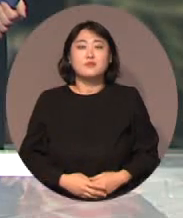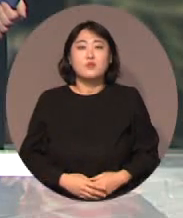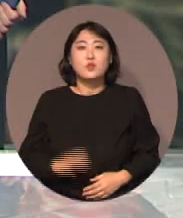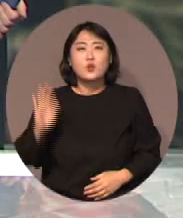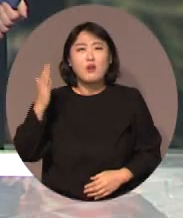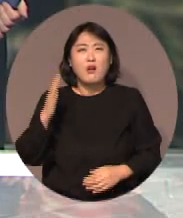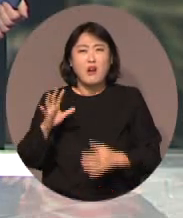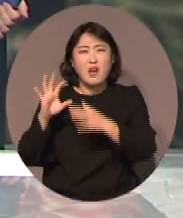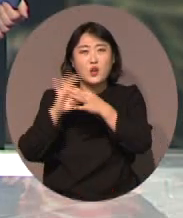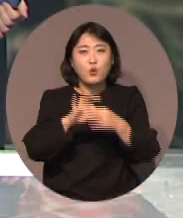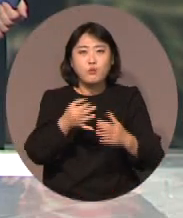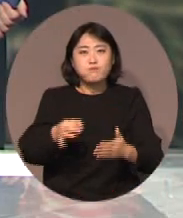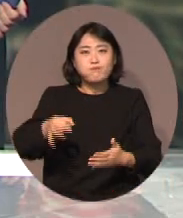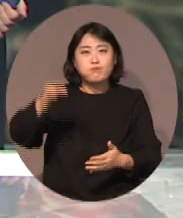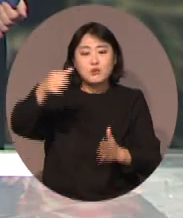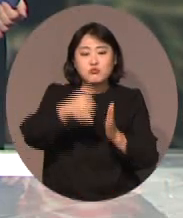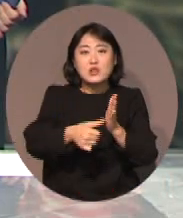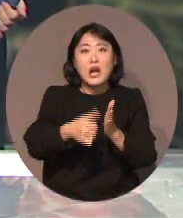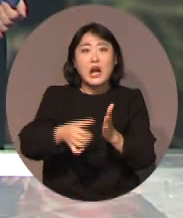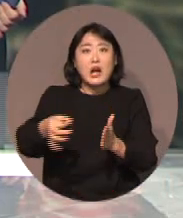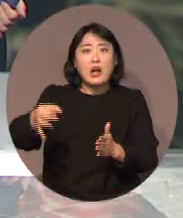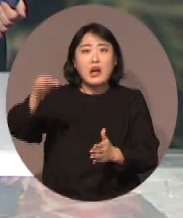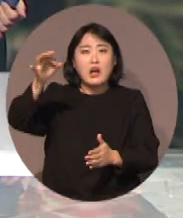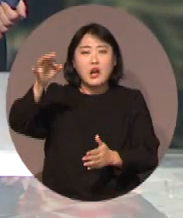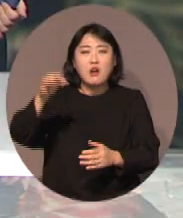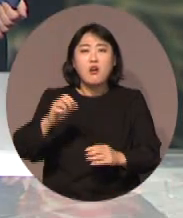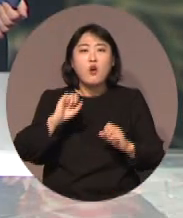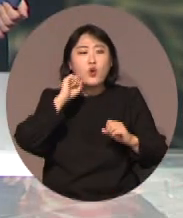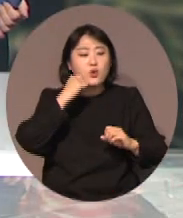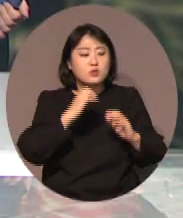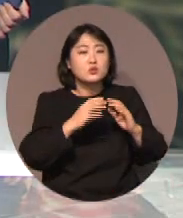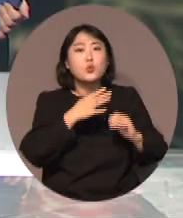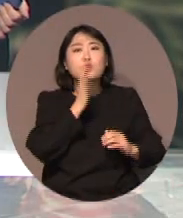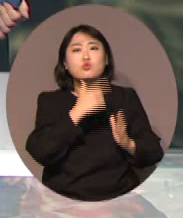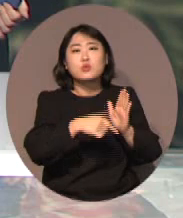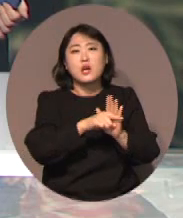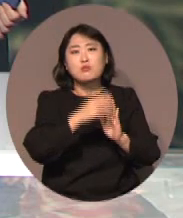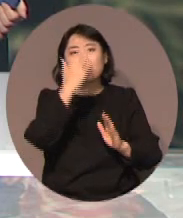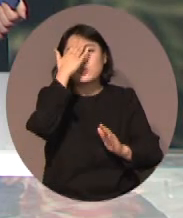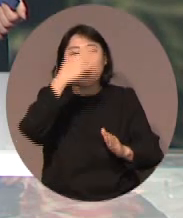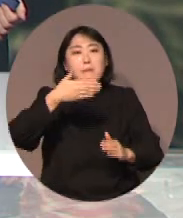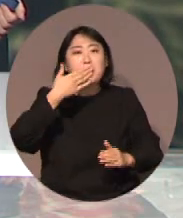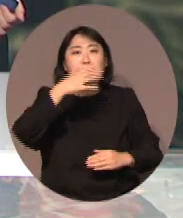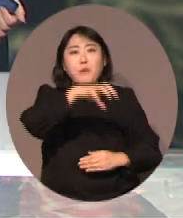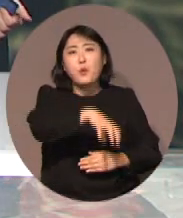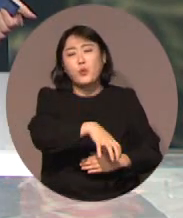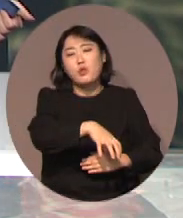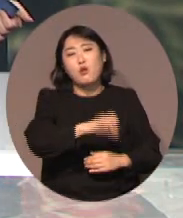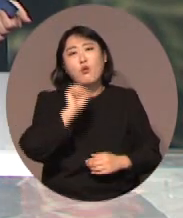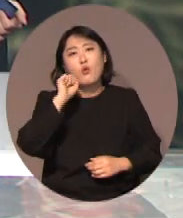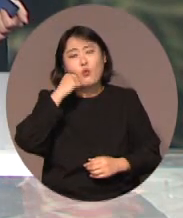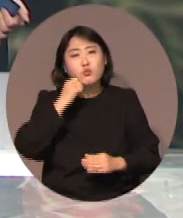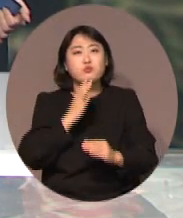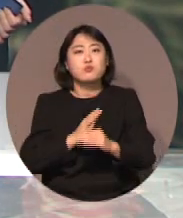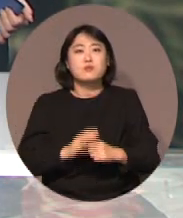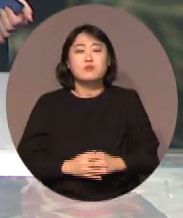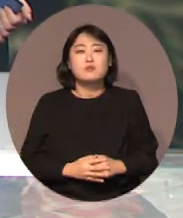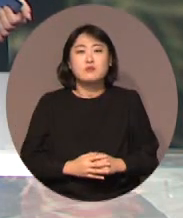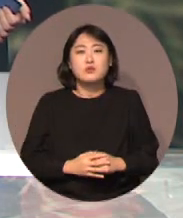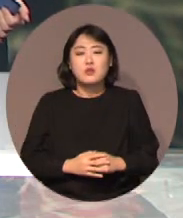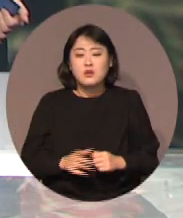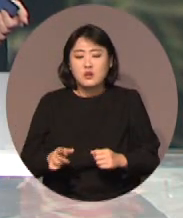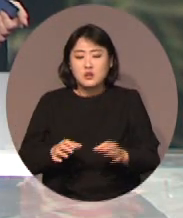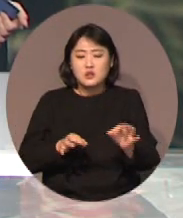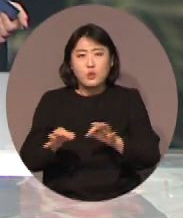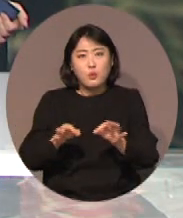최근 끝모르고 오르는 물가에 저소득층 노인들을 위한 무료 급식소까지 타격을 받고 있습니다. 불경기로 급식소